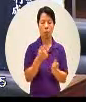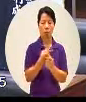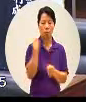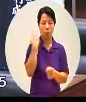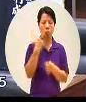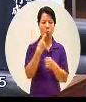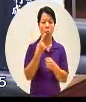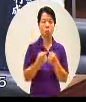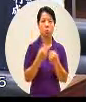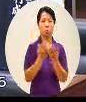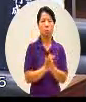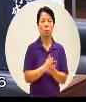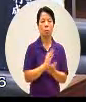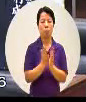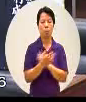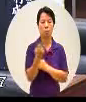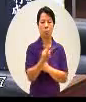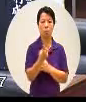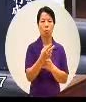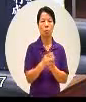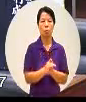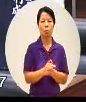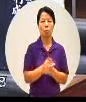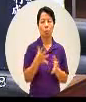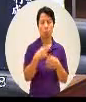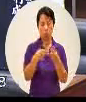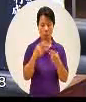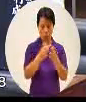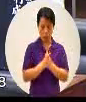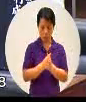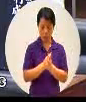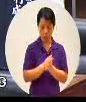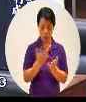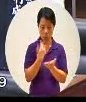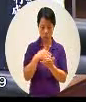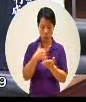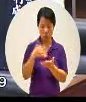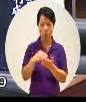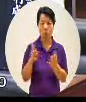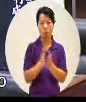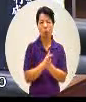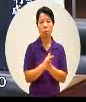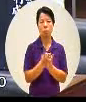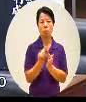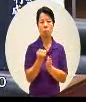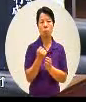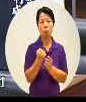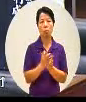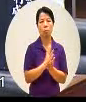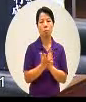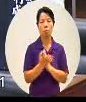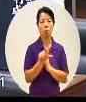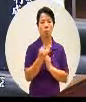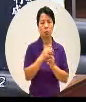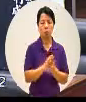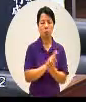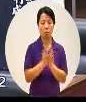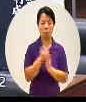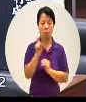啊？啊，你嘛具体讲袂出来拢总几项？啊，我即马甲你讲啊，这个你写，你写第